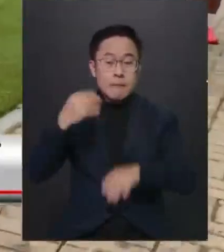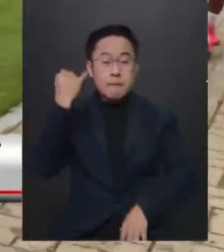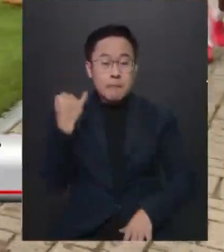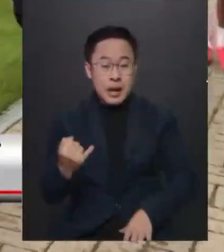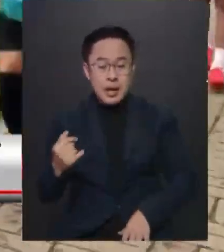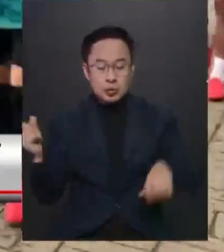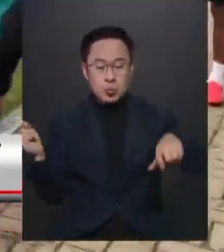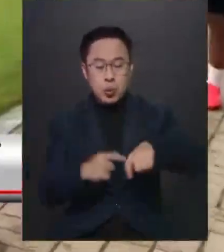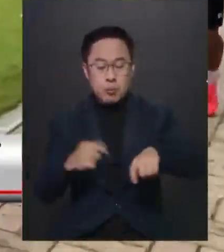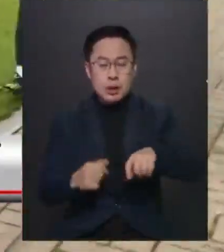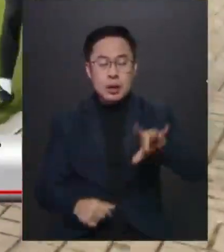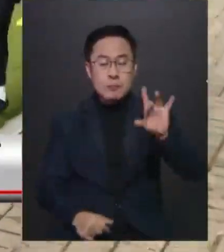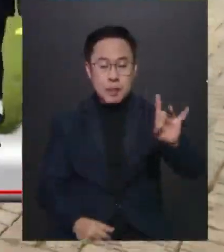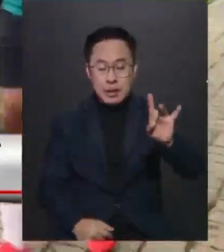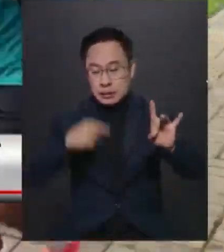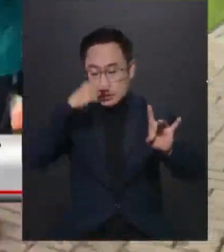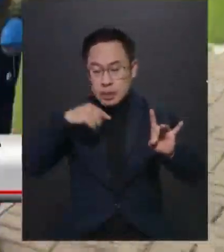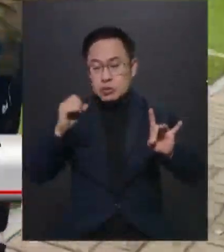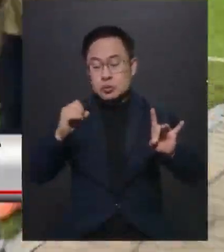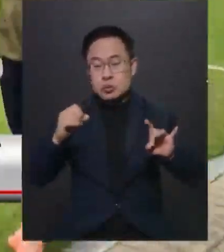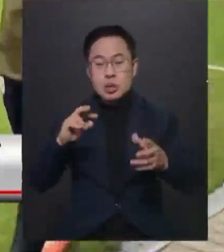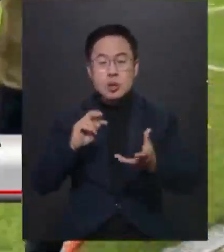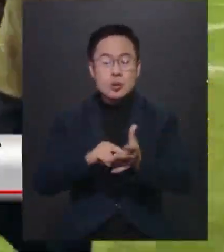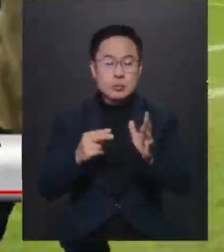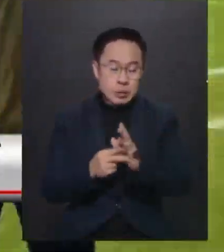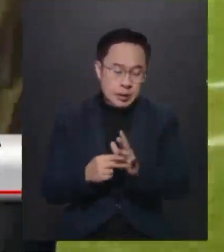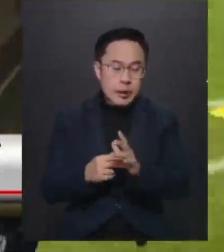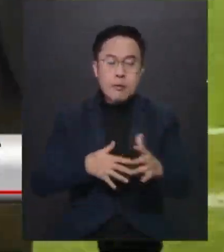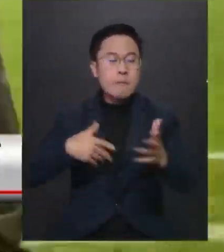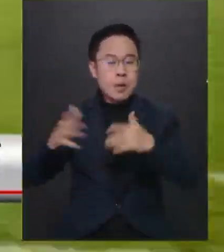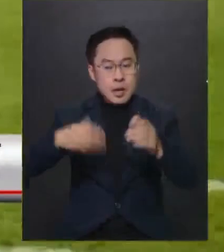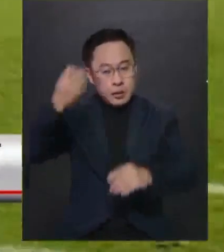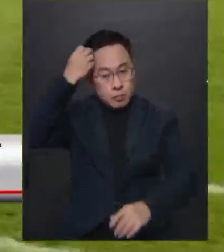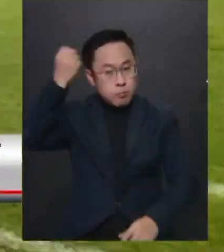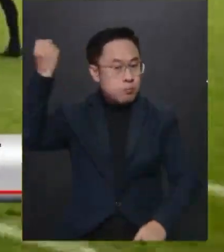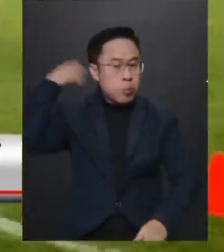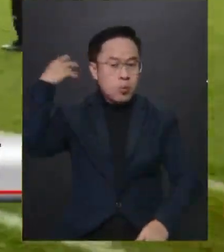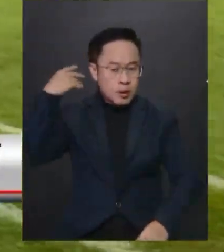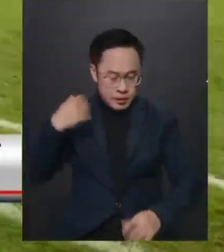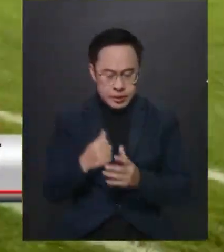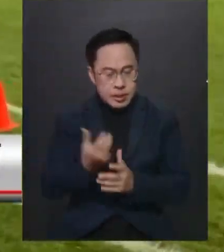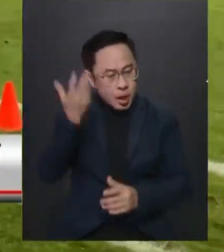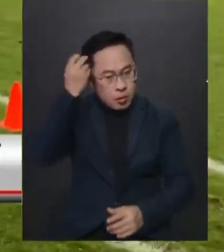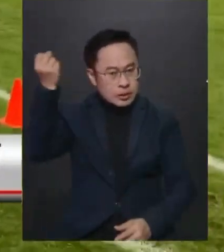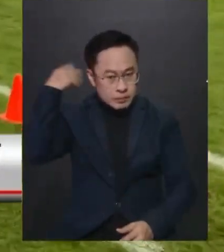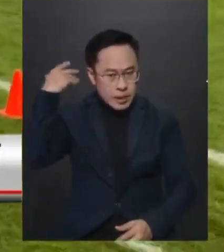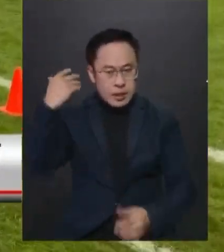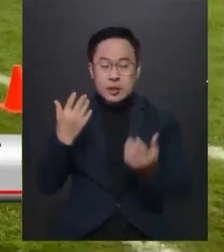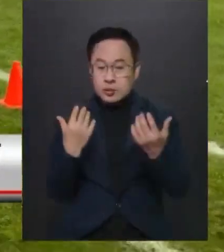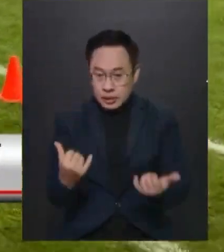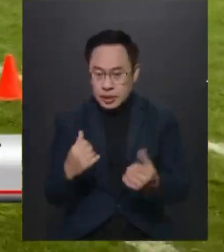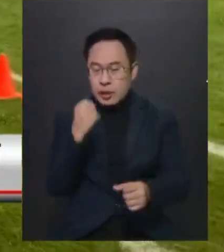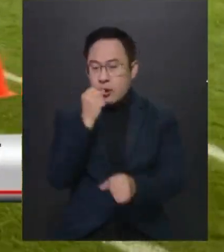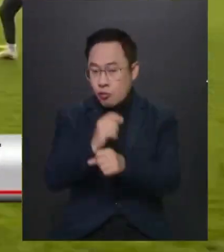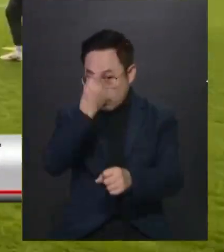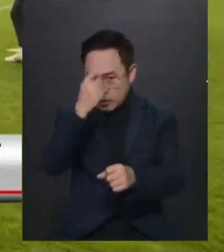ายครับกองหน้าดาวรุ่งจากการท่าเรือก็บอกว่าพวกเราก็ตั้งใจซ้อมอย่างเต็มที่แล้วก็เอสโตเนียเป็นทีมที่ดีแล้วก็เป็นทีมในทวีปยุโรปด้วยดังนั้นเนี่ยทุกคน